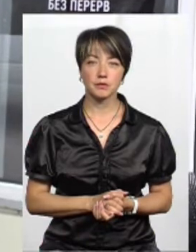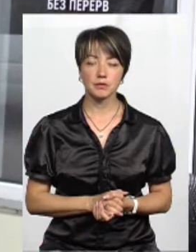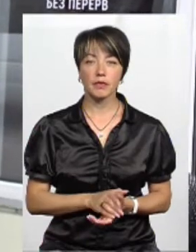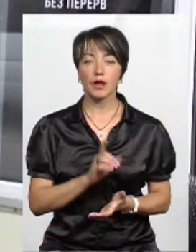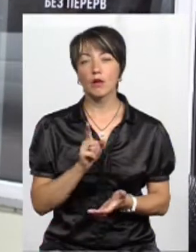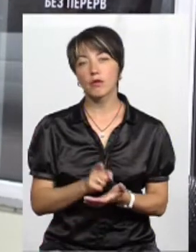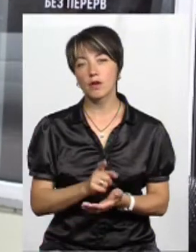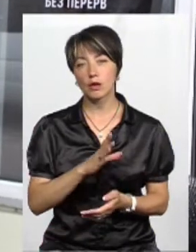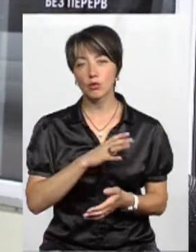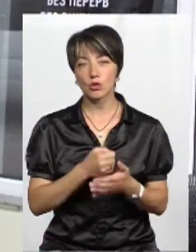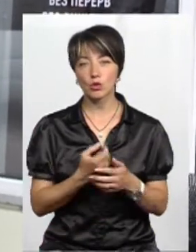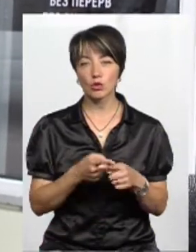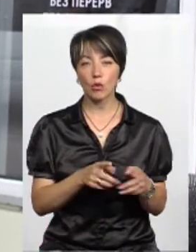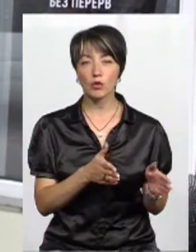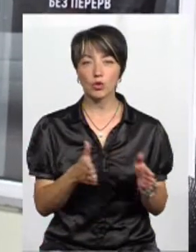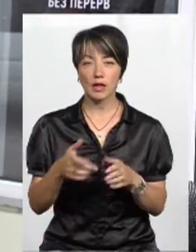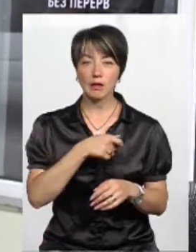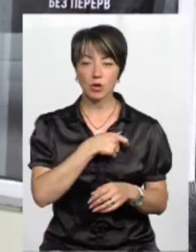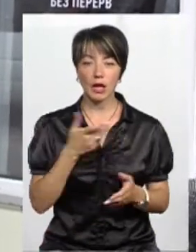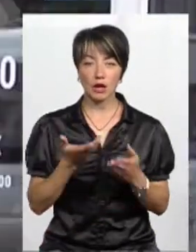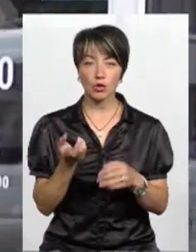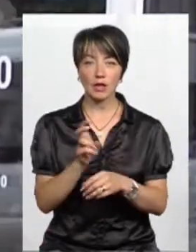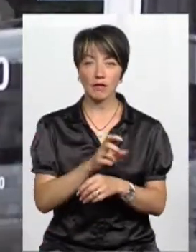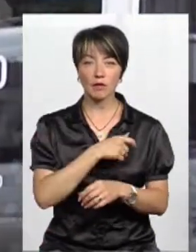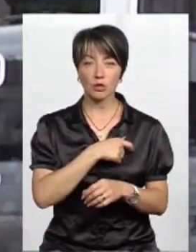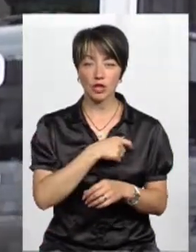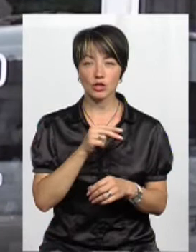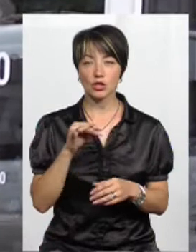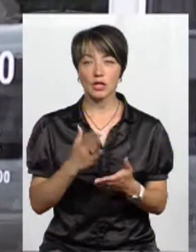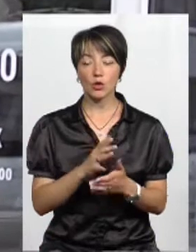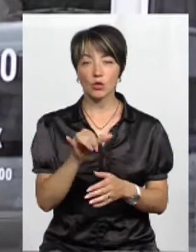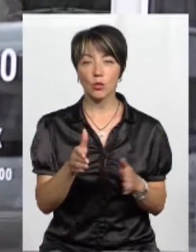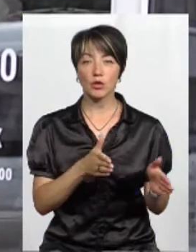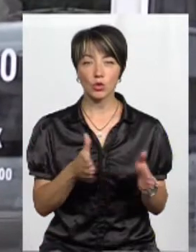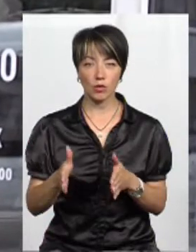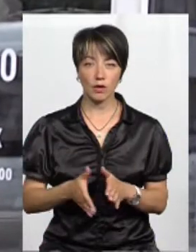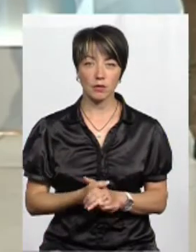Повинна бути до цього підготовка, значить, депутат, якщо він йде в депутати, чи є в нього підготовка, да.